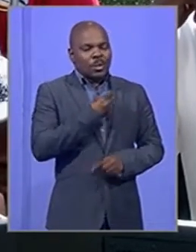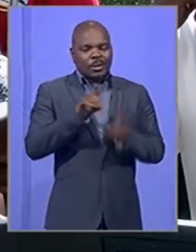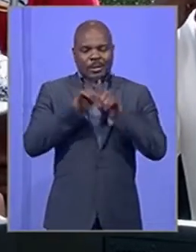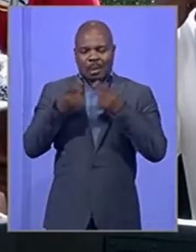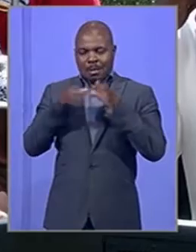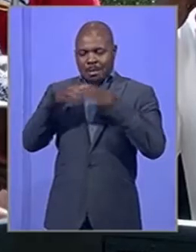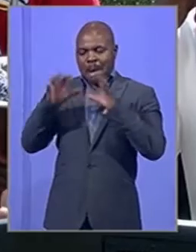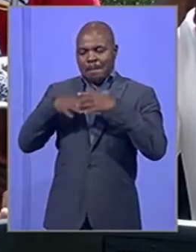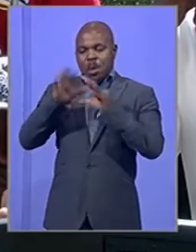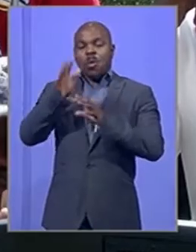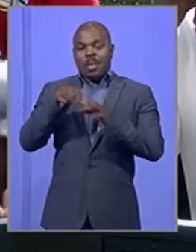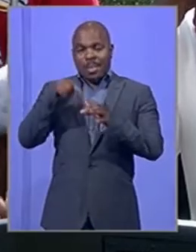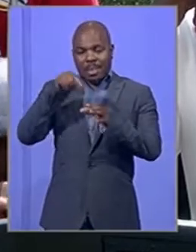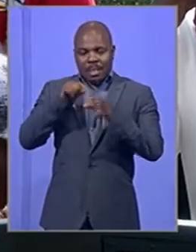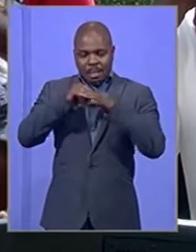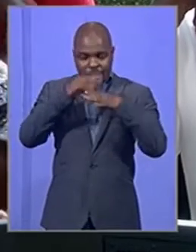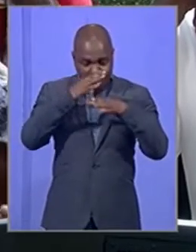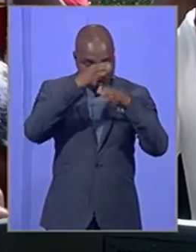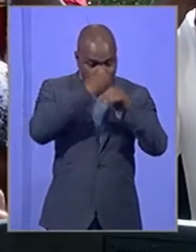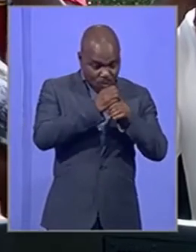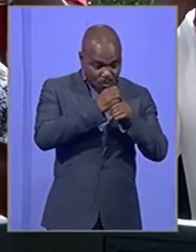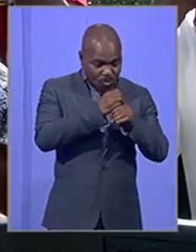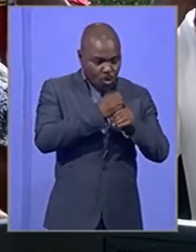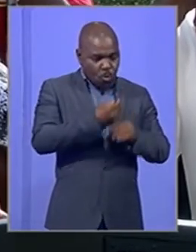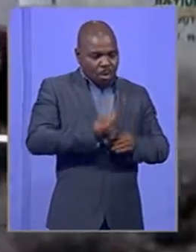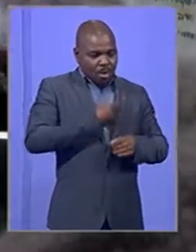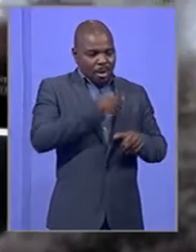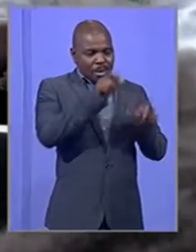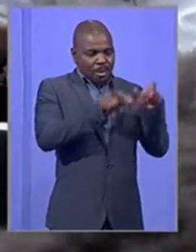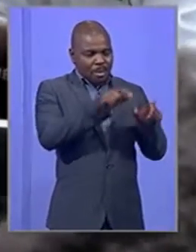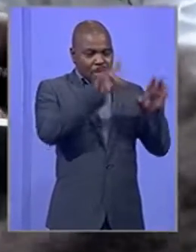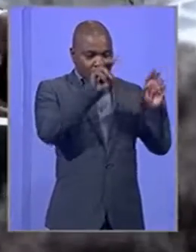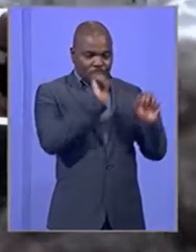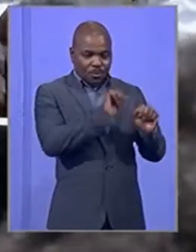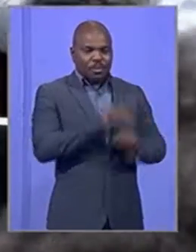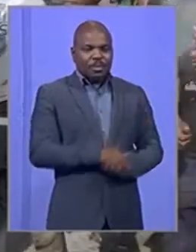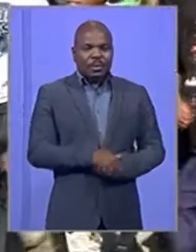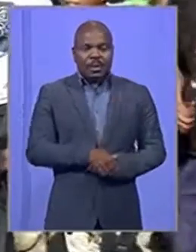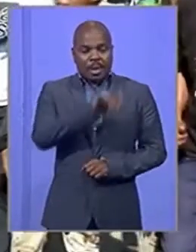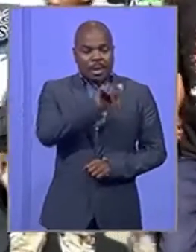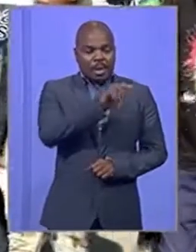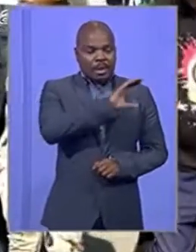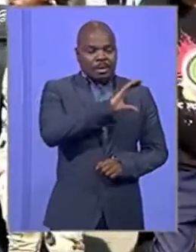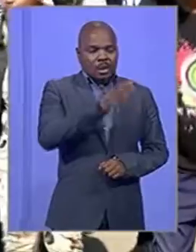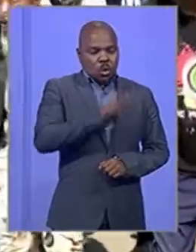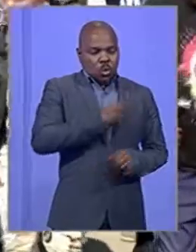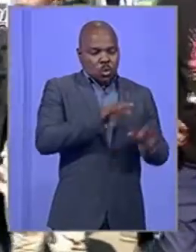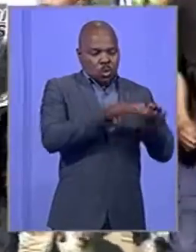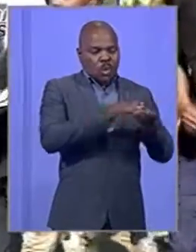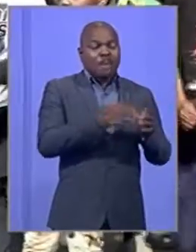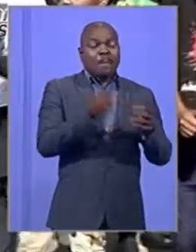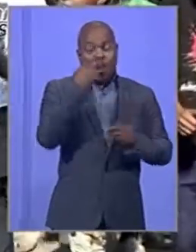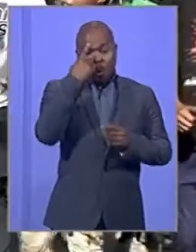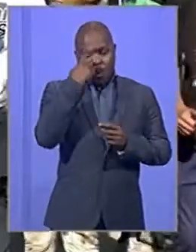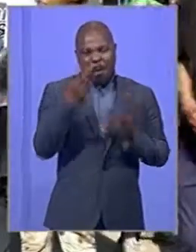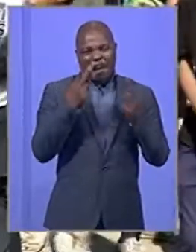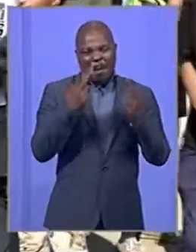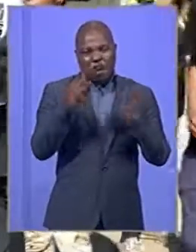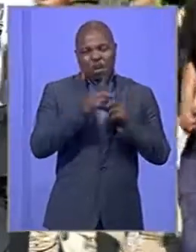will focus on issues of young people. Liki ya batjha ya ANC e re e tshepa ditseko tsa yona di tla